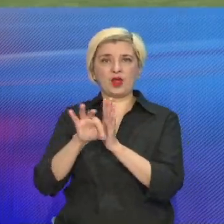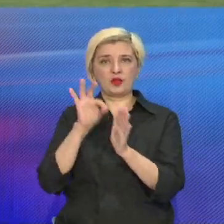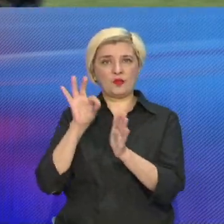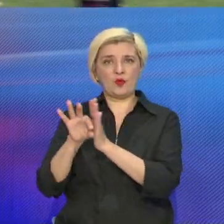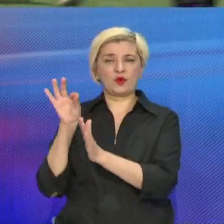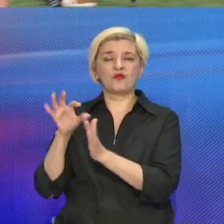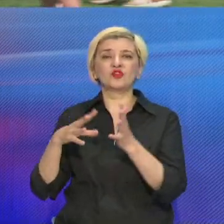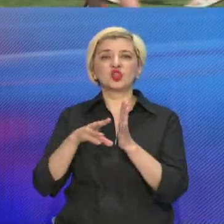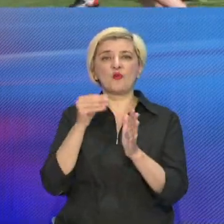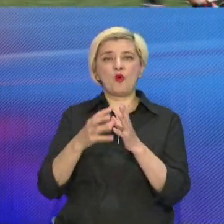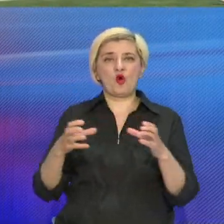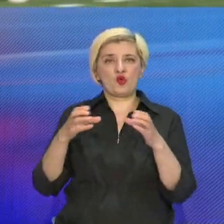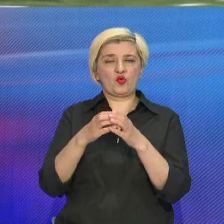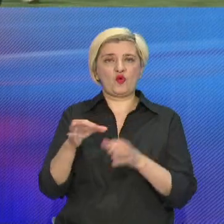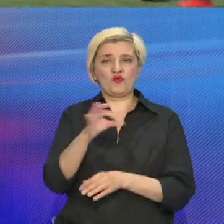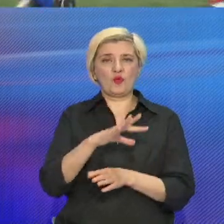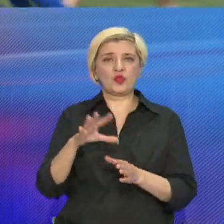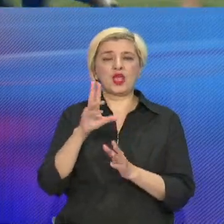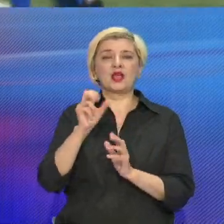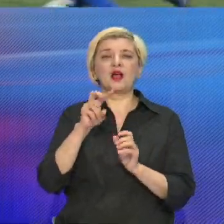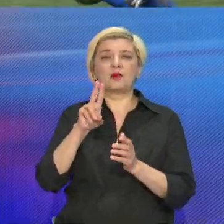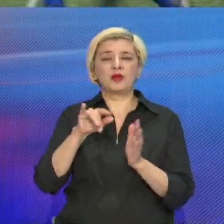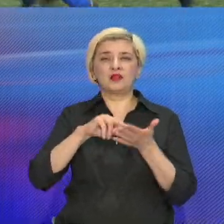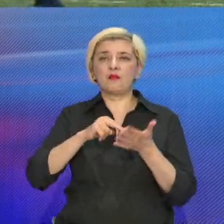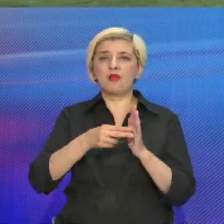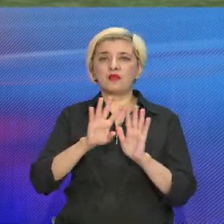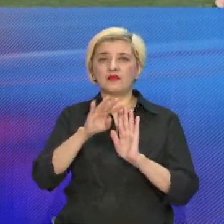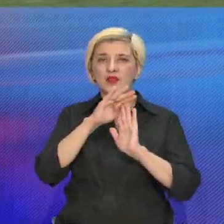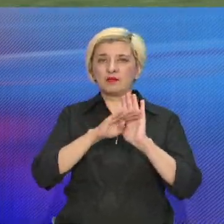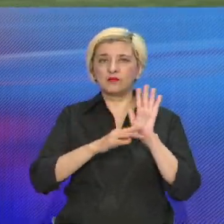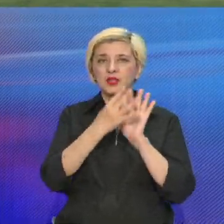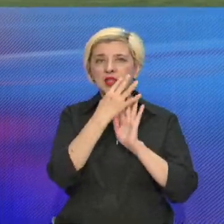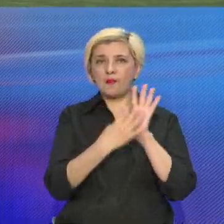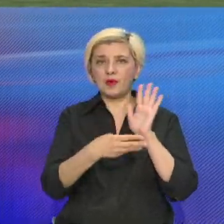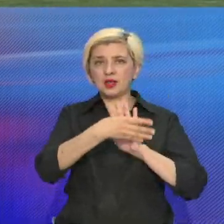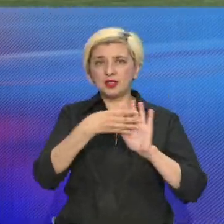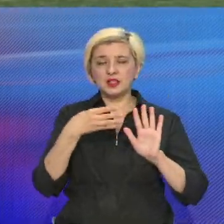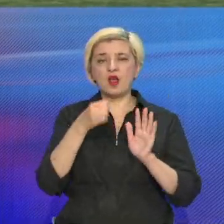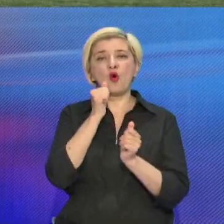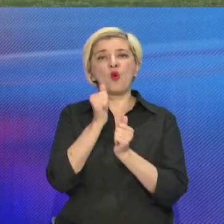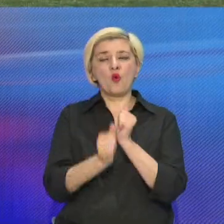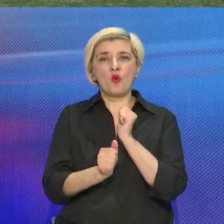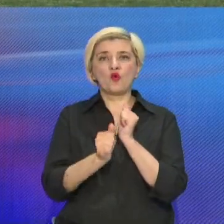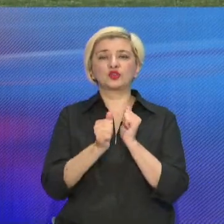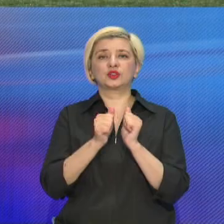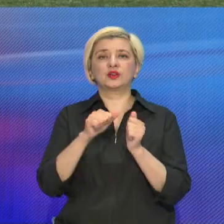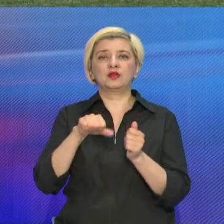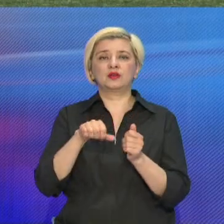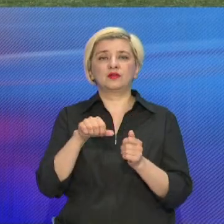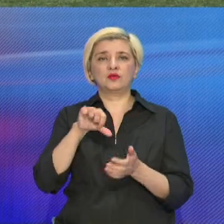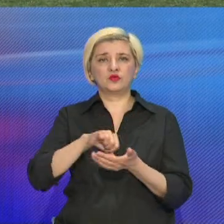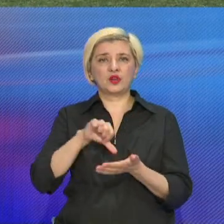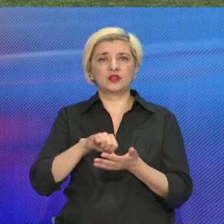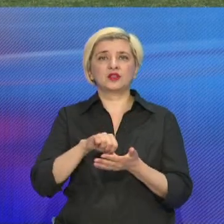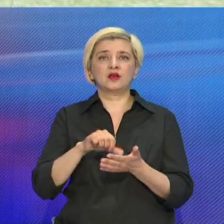не размеркаваліся месцы ў турнірнай табліцы, кожны з удзельнікаў лепшы, таму што выбраў футбол – гульню, якая загартовывае сілу волі